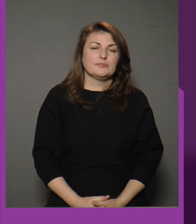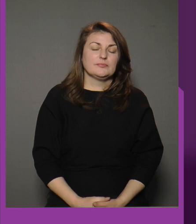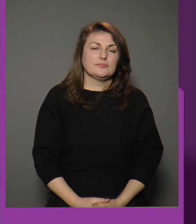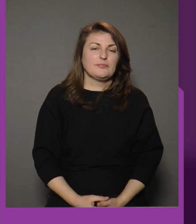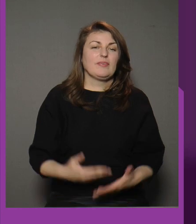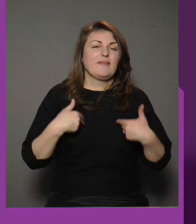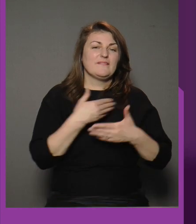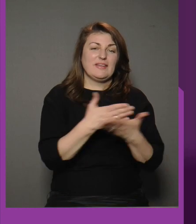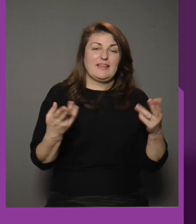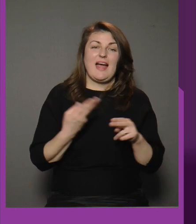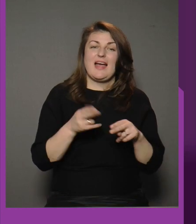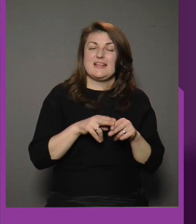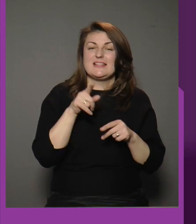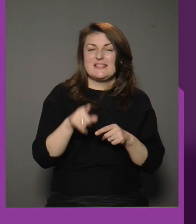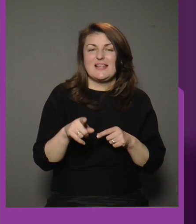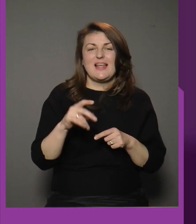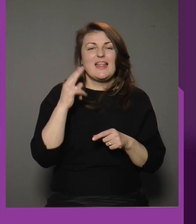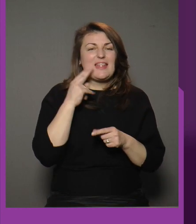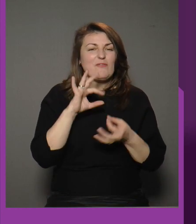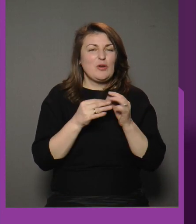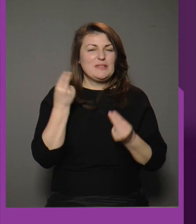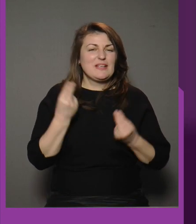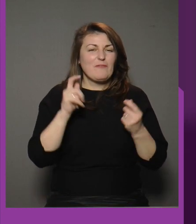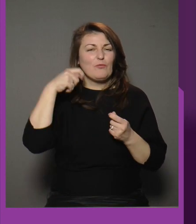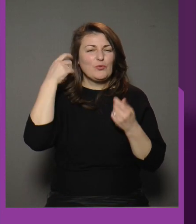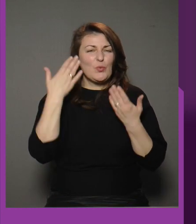Вітаю! Сьогодні на дефлімпійських іграх в Туреччині